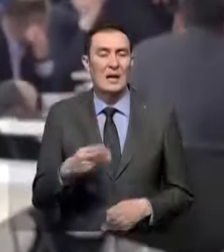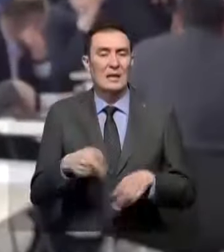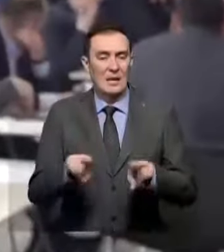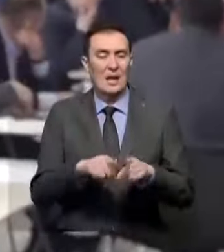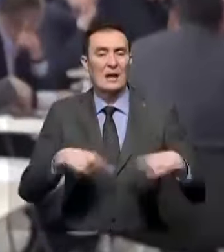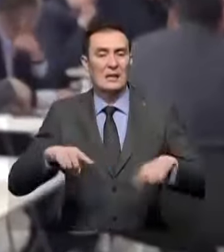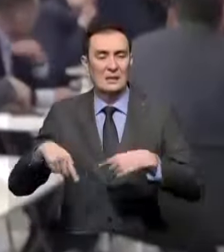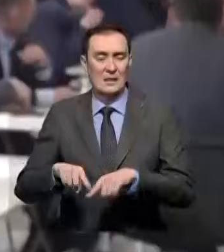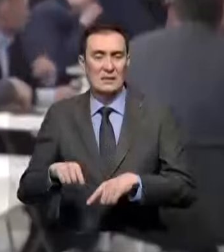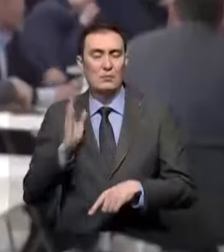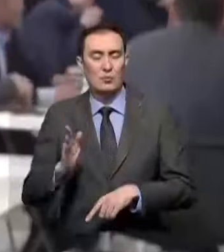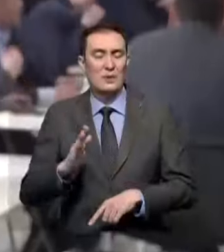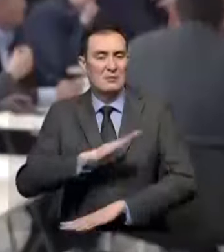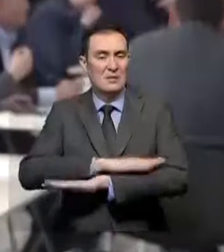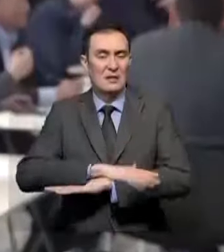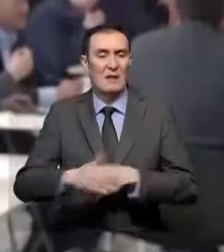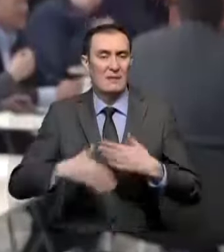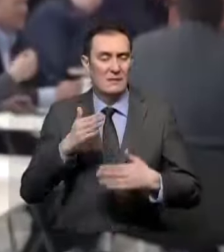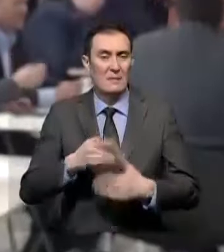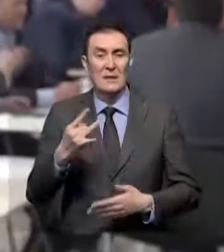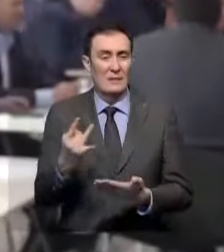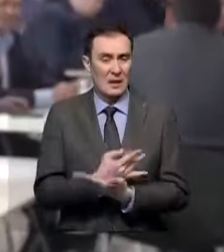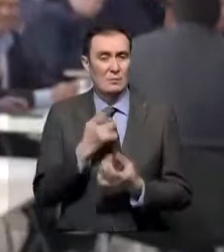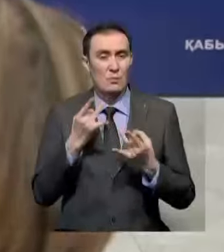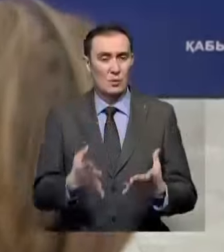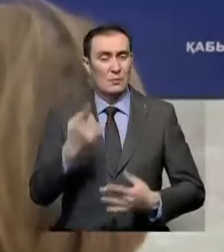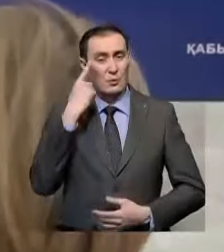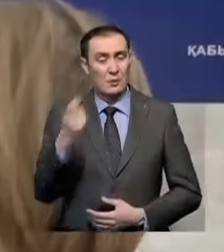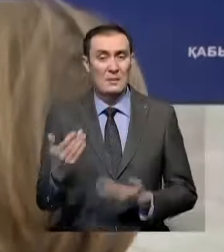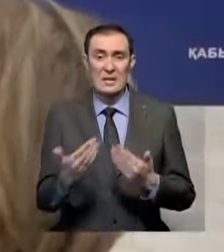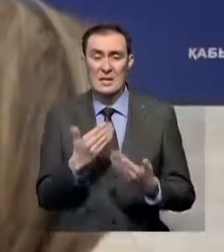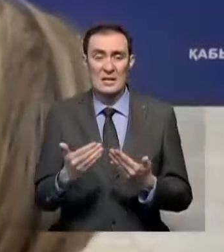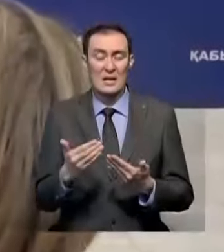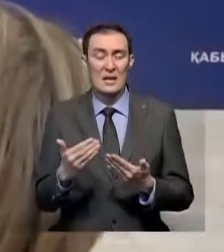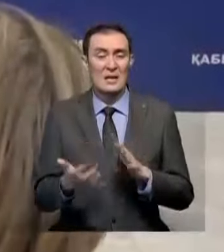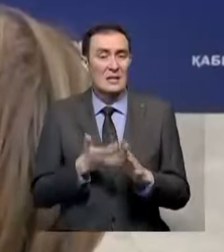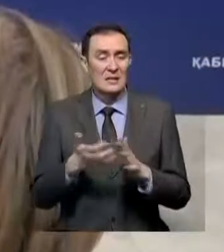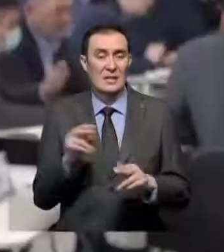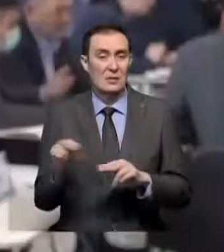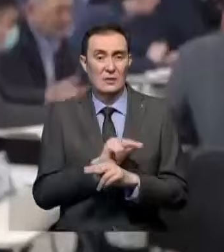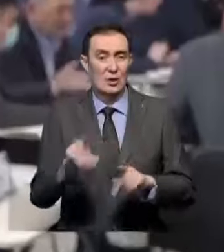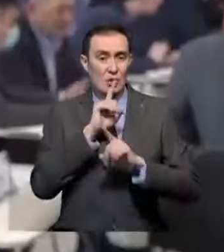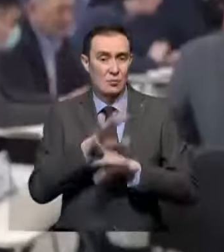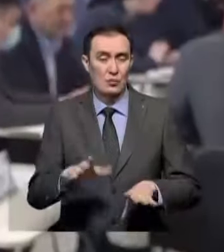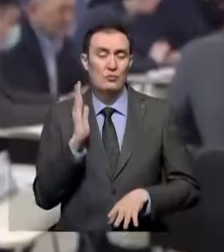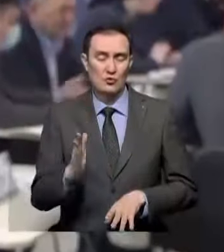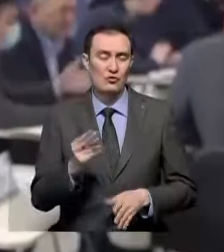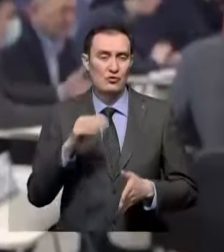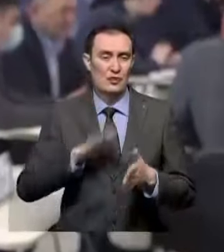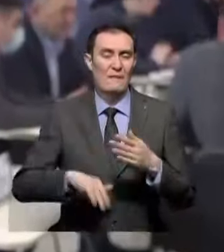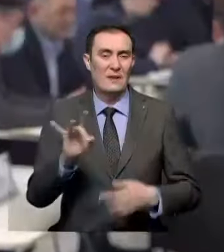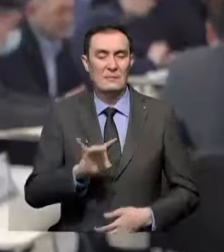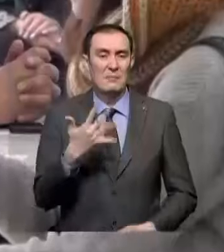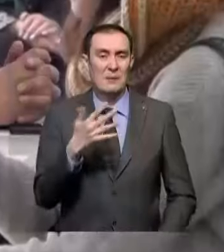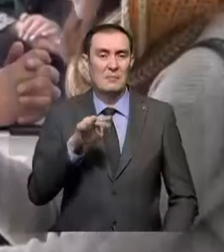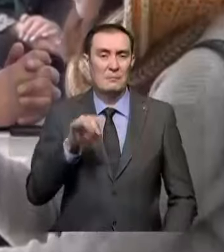привлекаются к административной ответственности. На первый раз мы их предупреждаем. Если они не устраняют, привлекаются к штрафу в размере